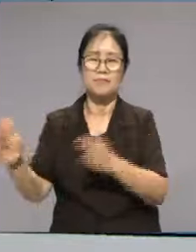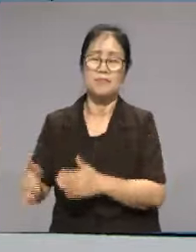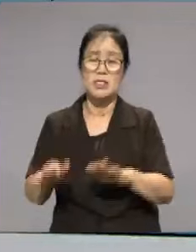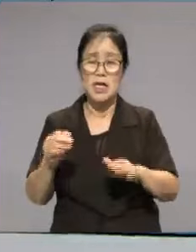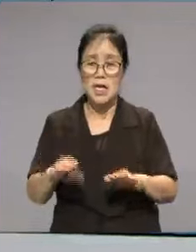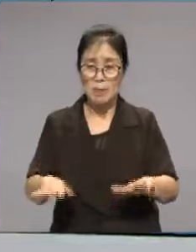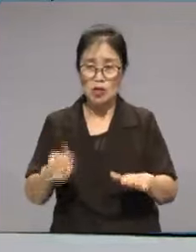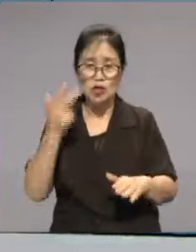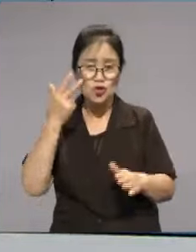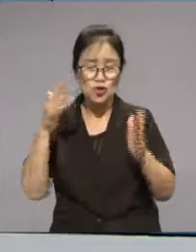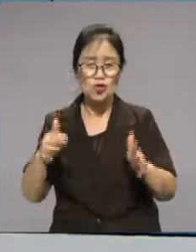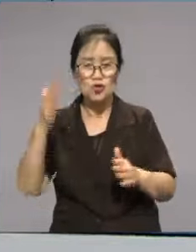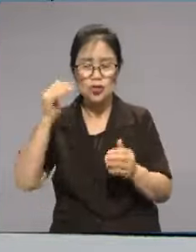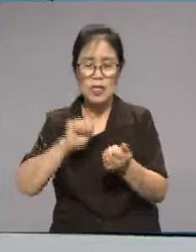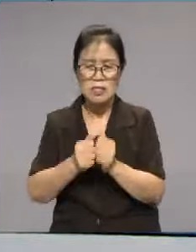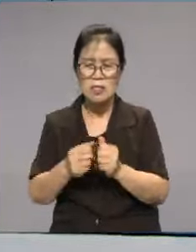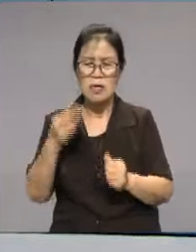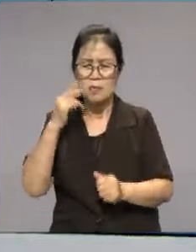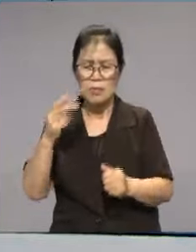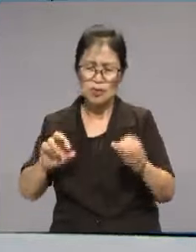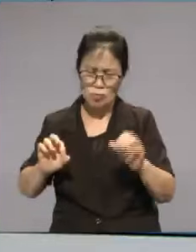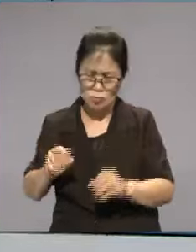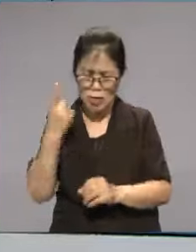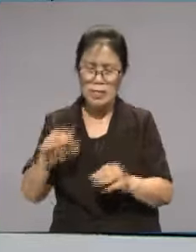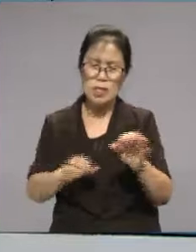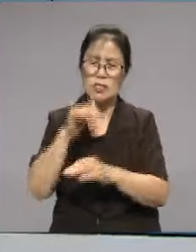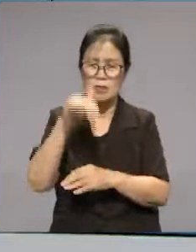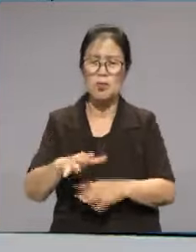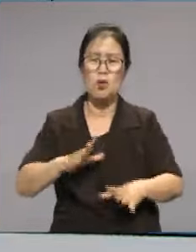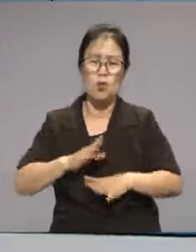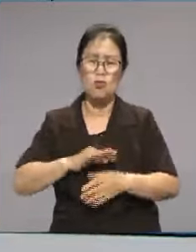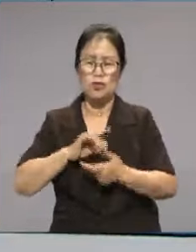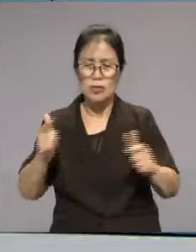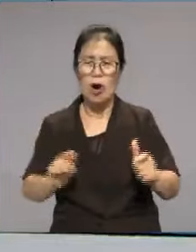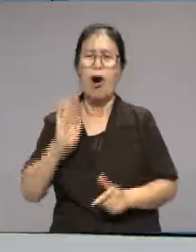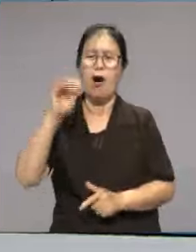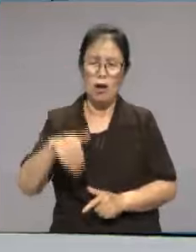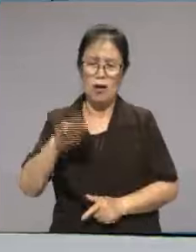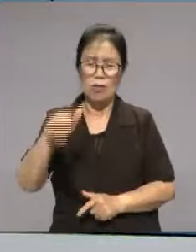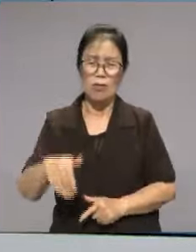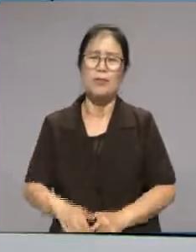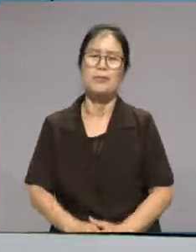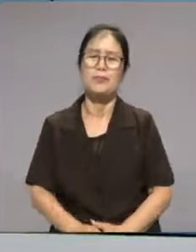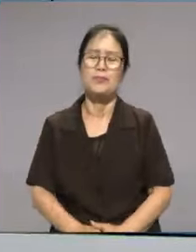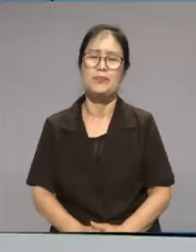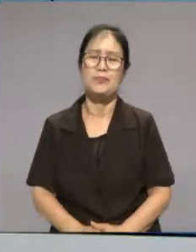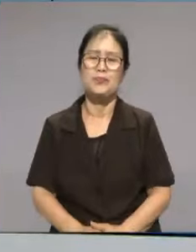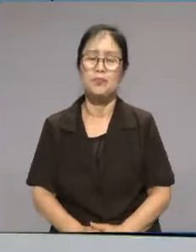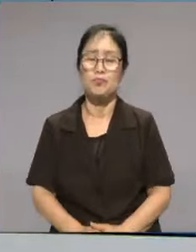이번 주 국내 증시는 미국발 경기 침체 공포 등 대외적인 요인으로 롤러코스터 장세를